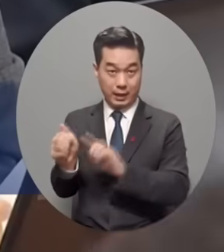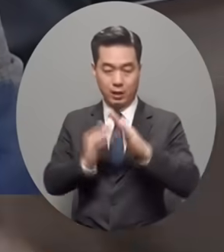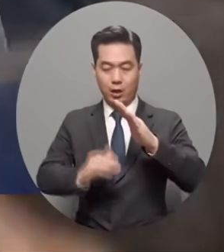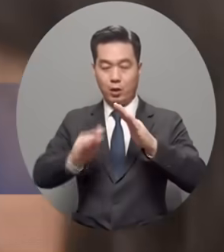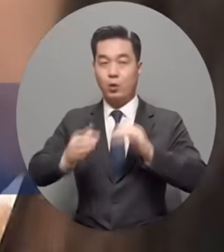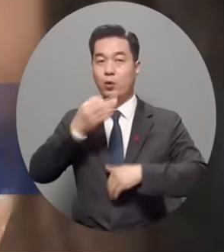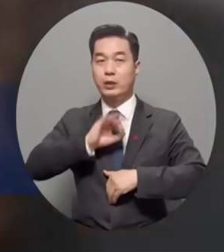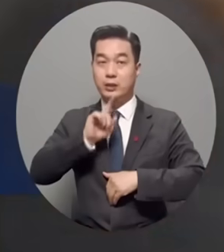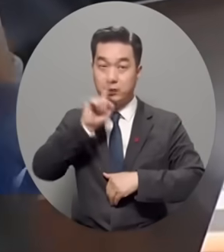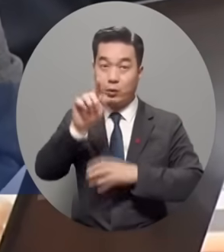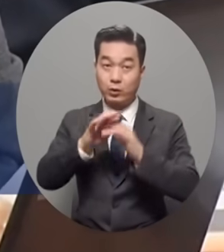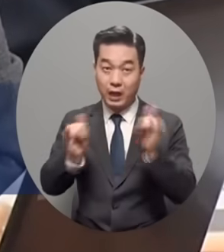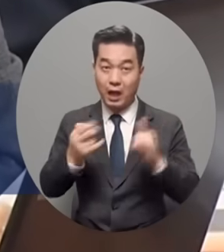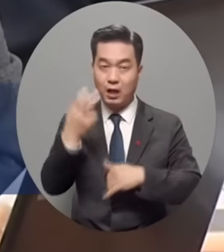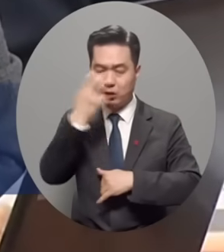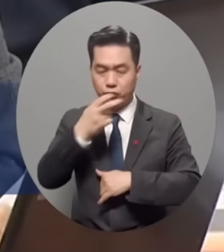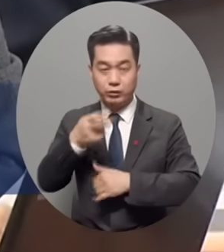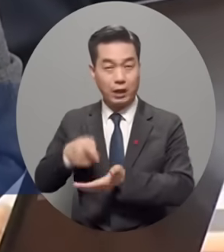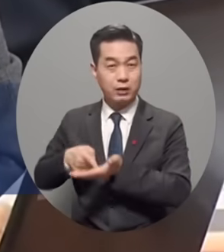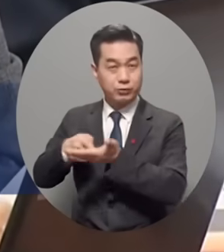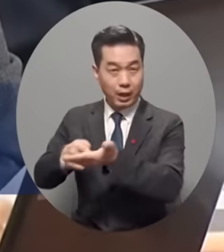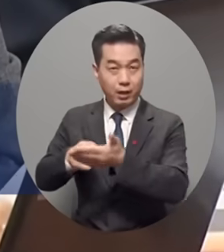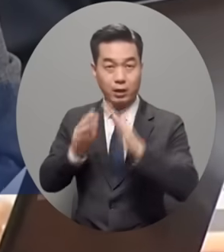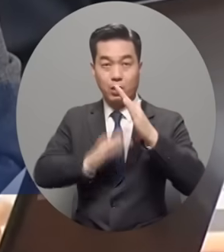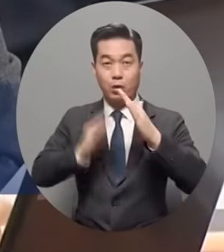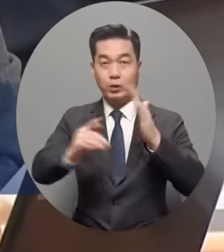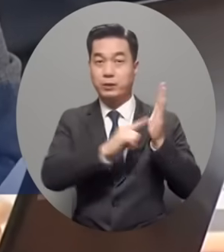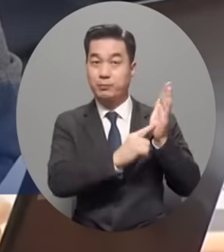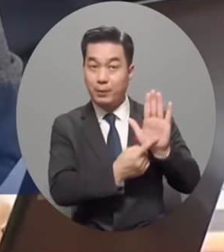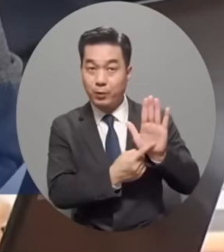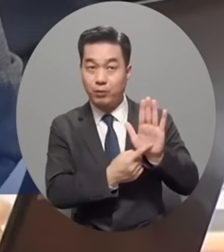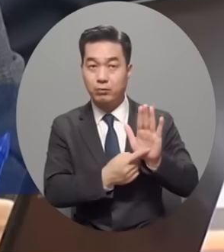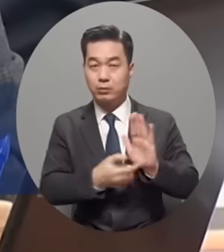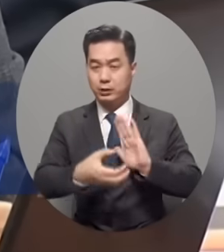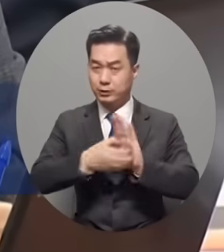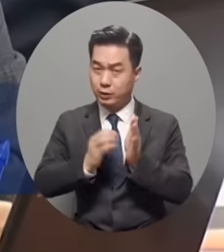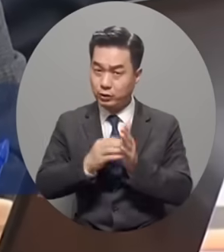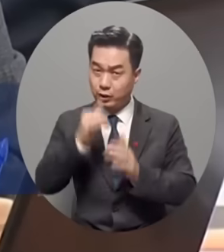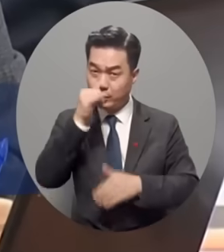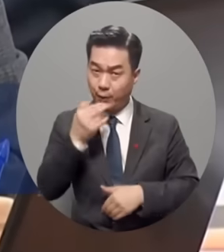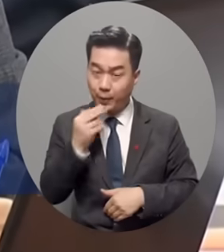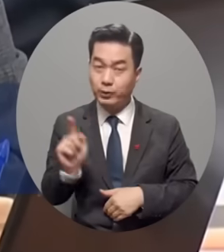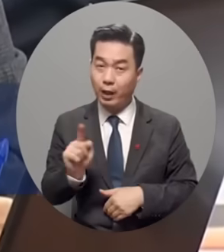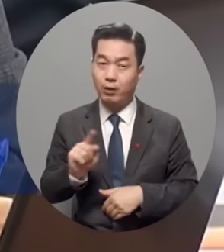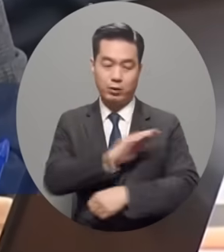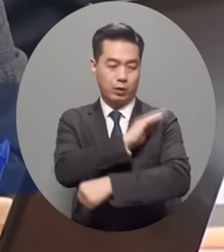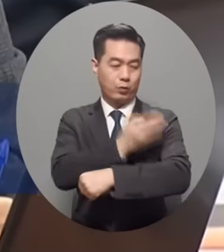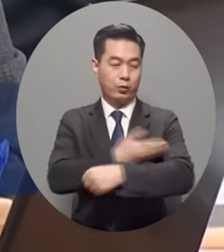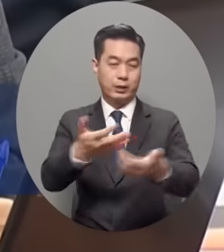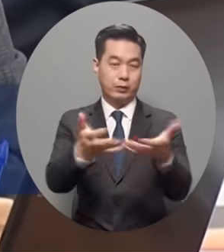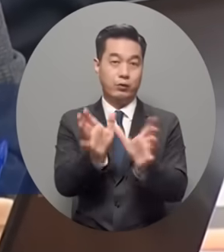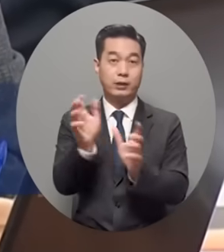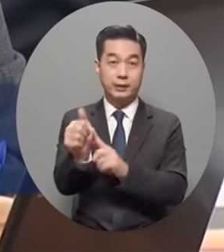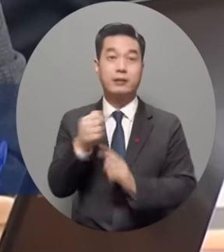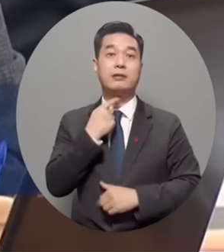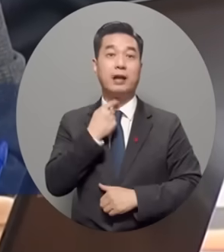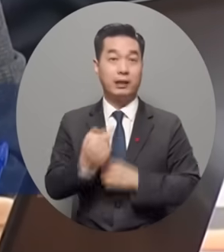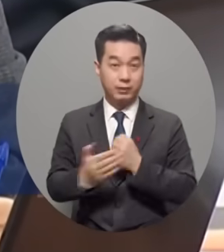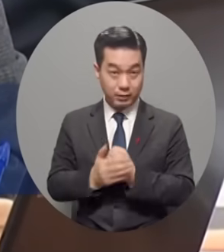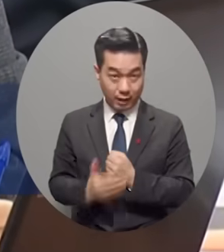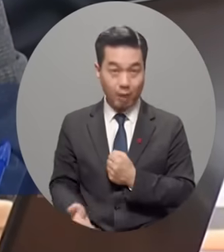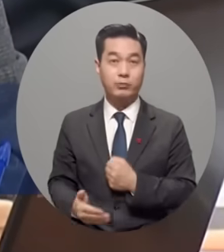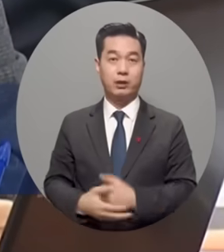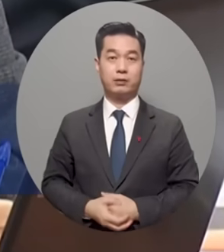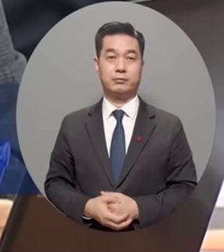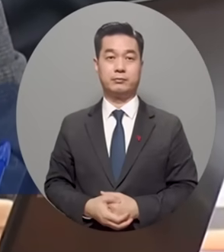공익신고자를 수사 의뢰하겠다고 공개적으로 발표한 바가 있습니다. 적절합니까 안 합니까? 권익위원장을 하셨기 때문에 그래서 제가 아까 묻습니다.